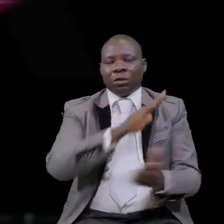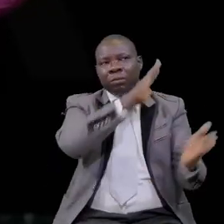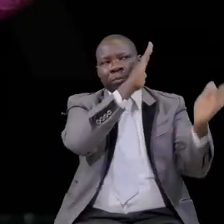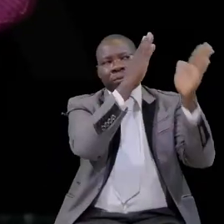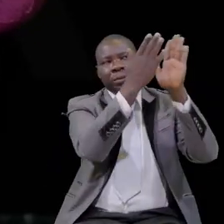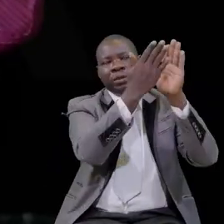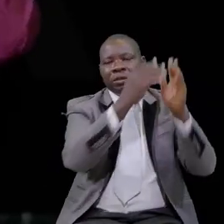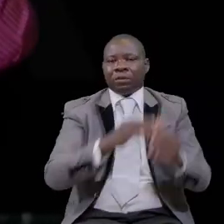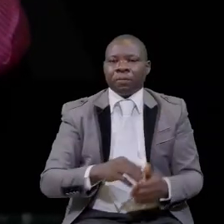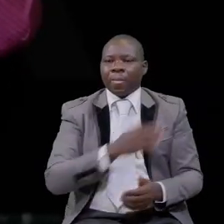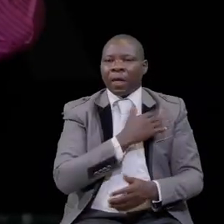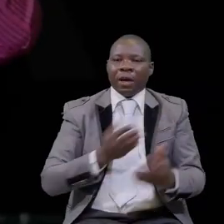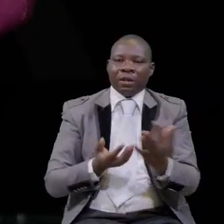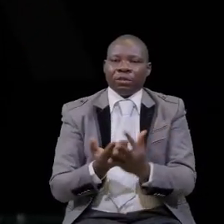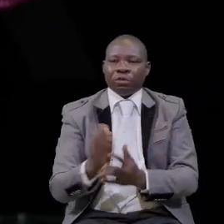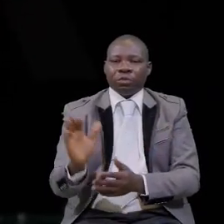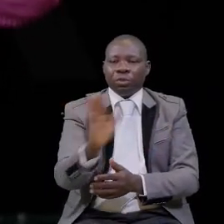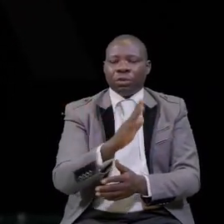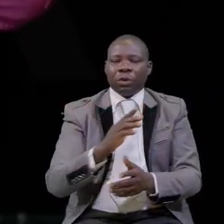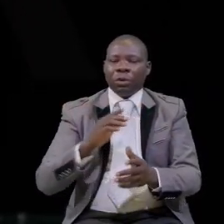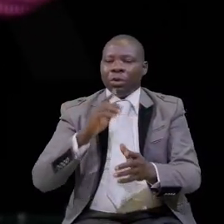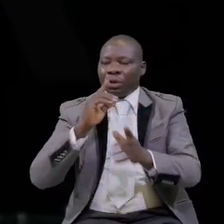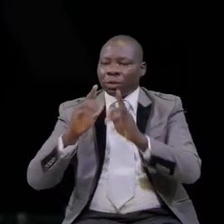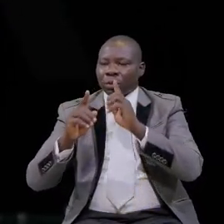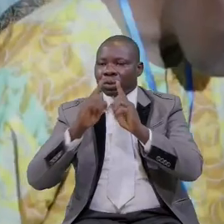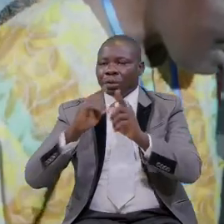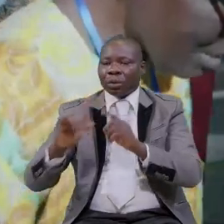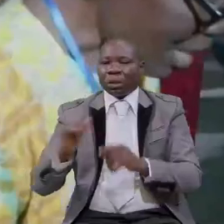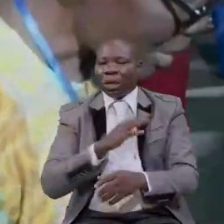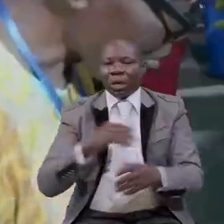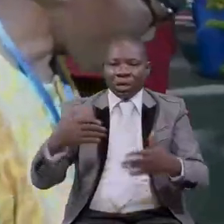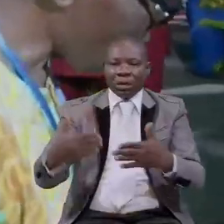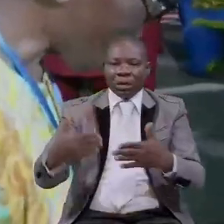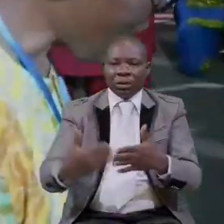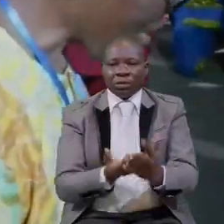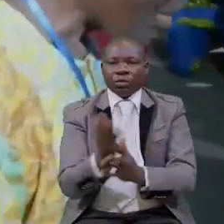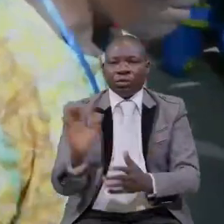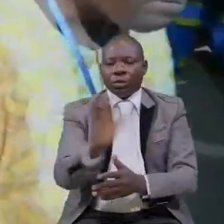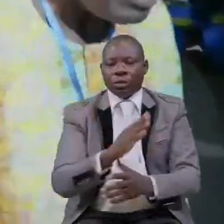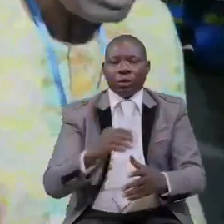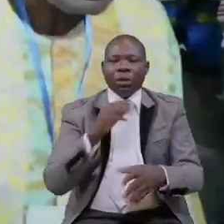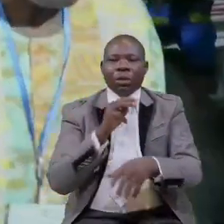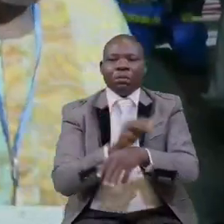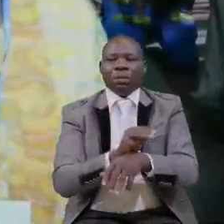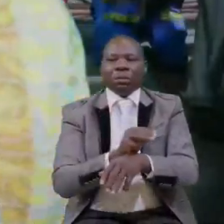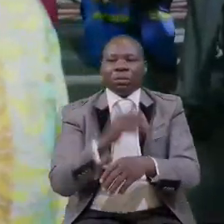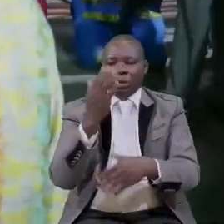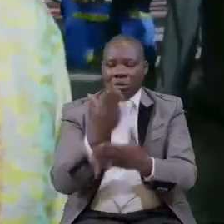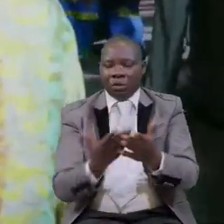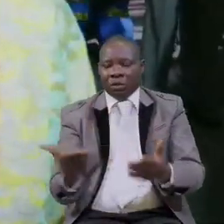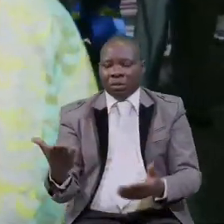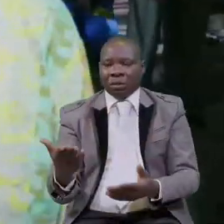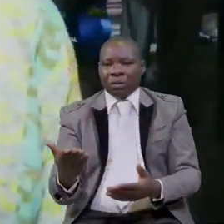Et par ta présence, par tes interactions... Et pas ton ministère,